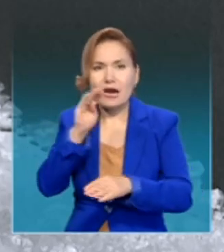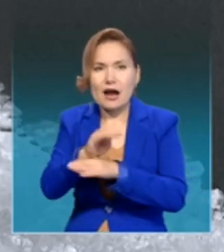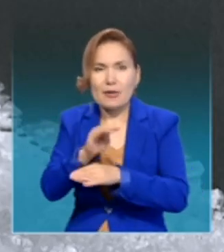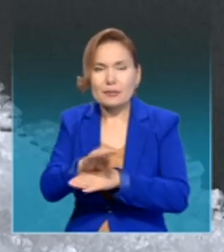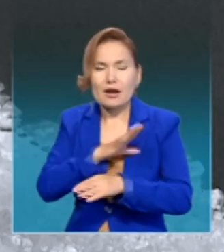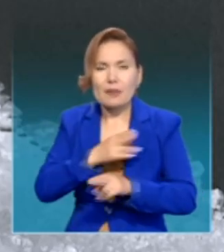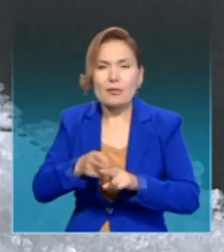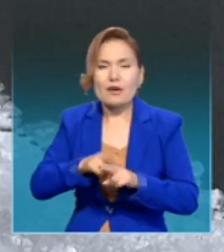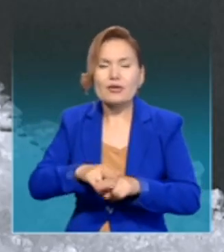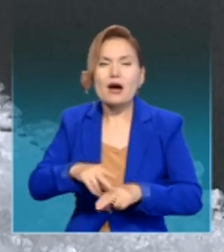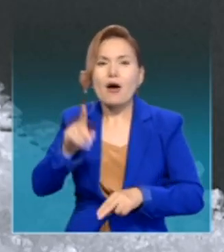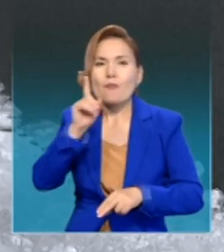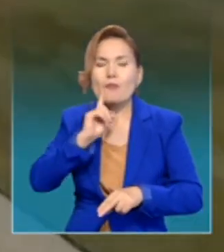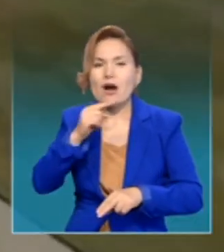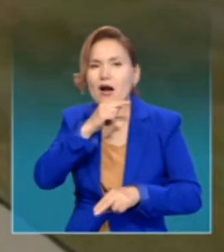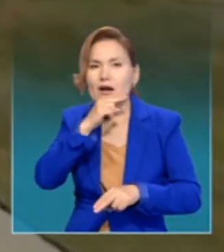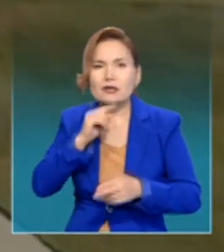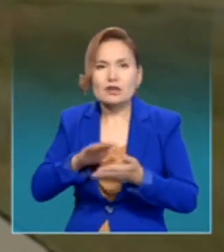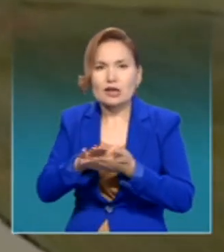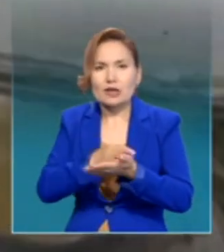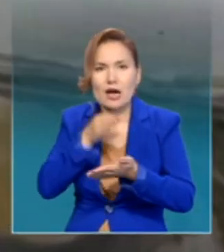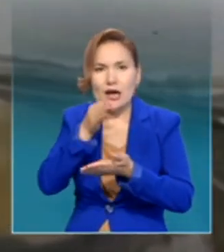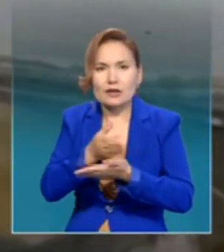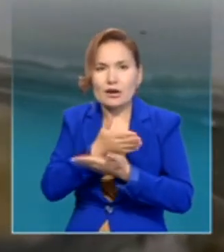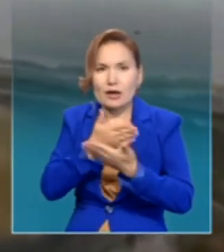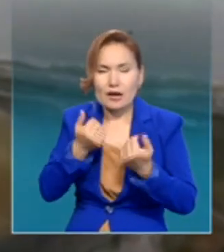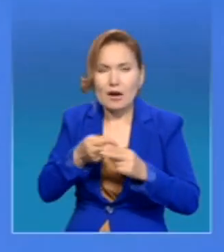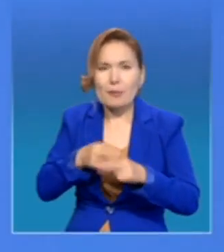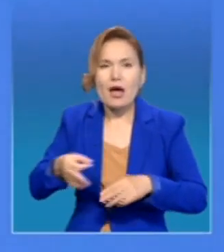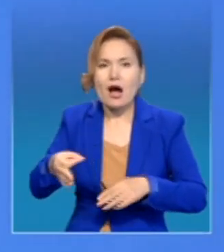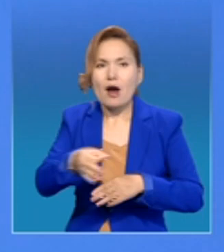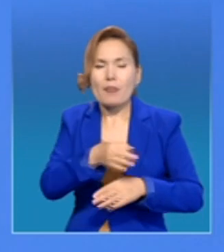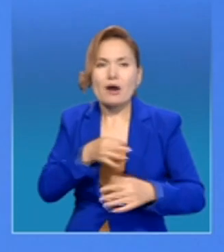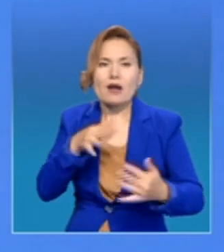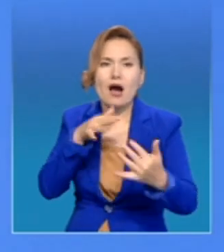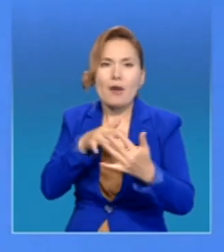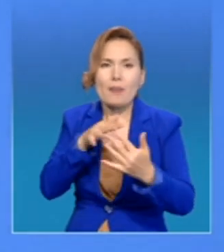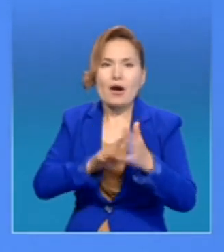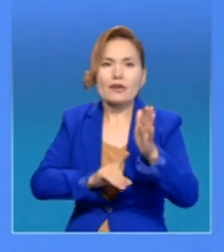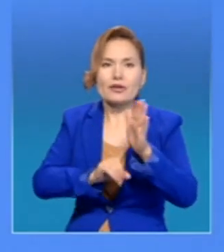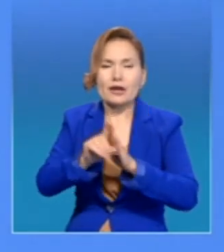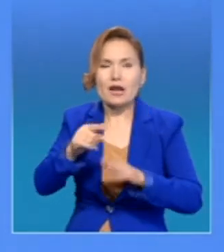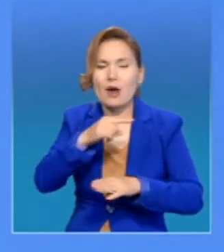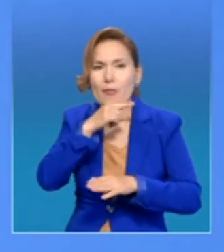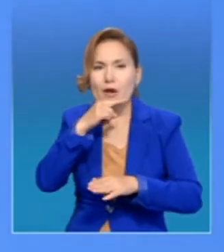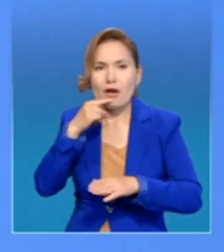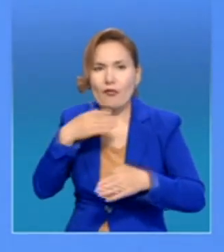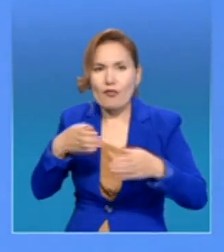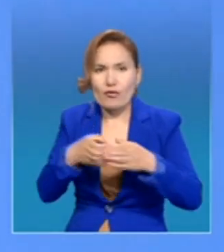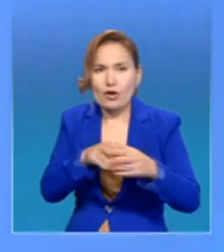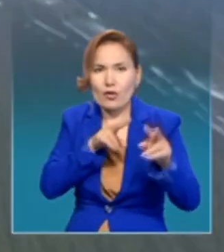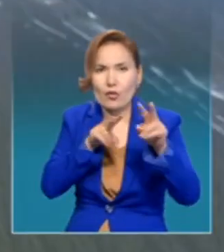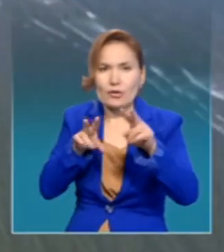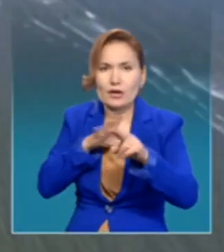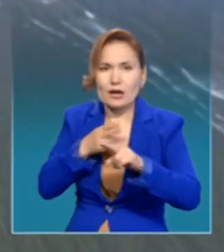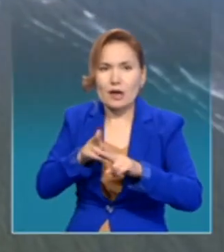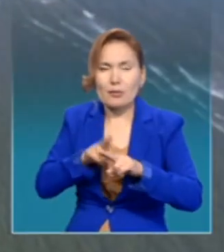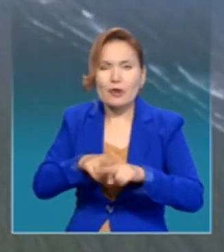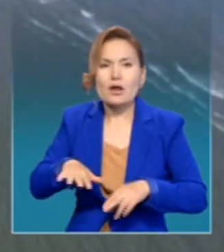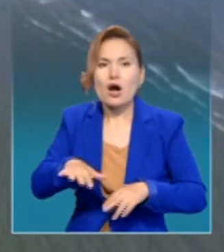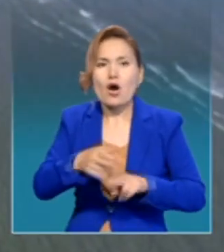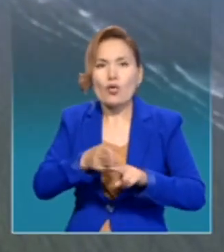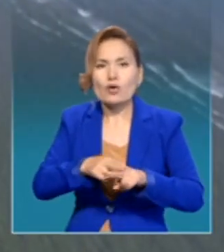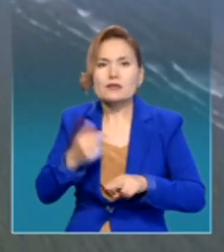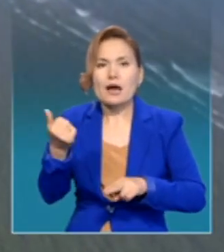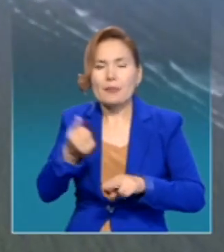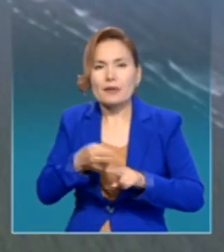Мәскеу әзірге бұған қатысты түсініктеме берген жоқ. Айта кетсек, арал қарулы қақтығыс басталғалы Ресей күштердің бақылауында болған еді. Ал осы аптада